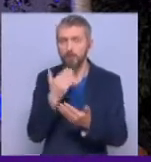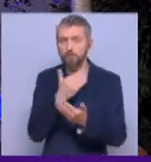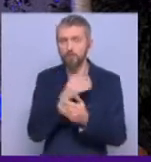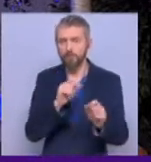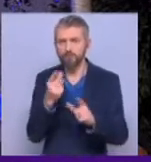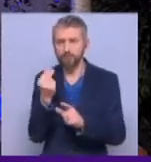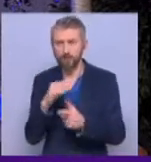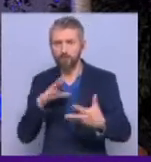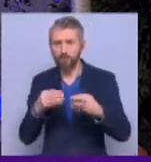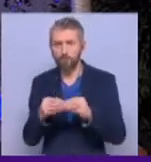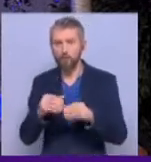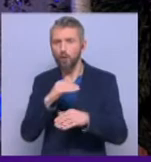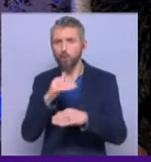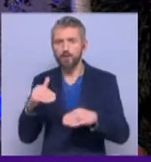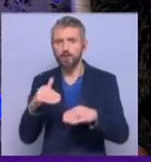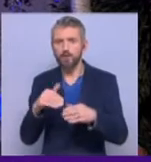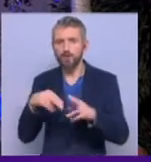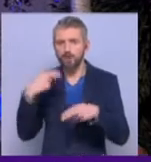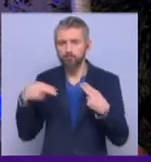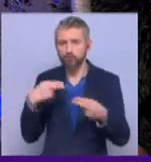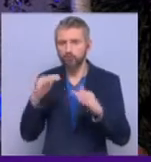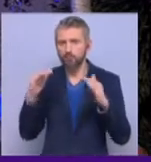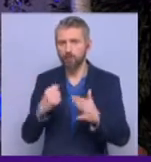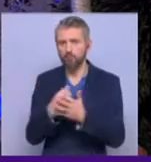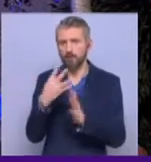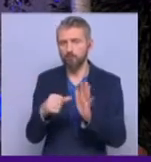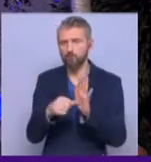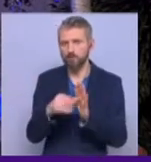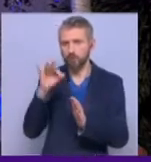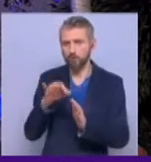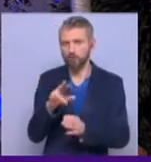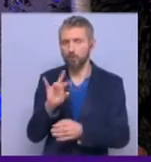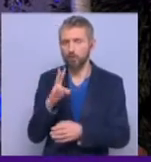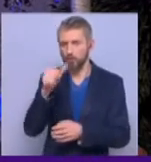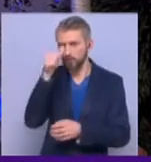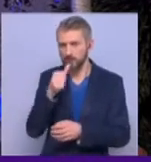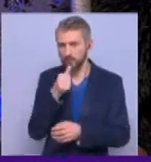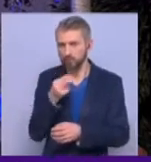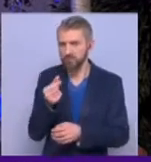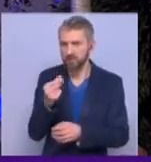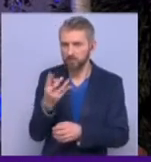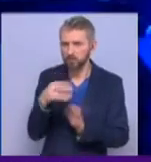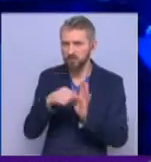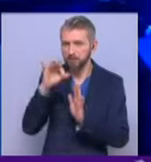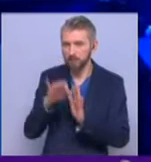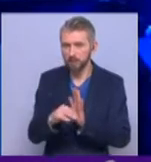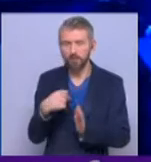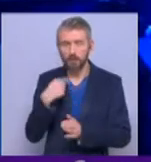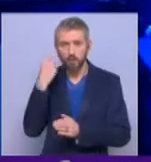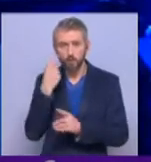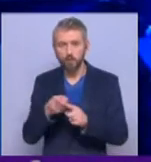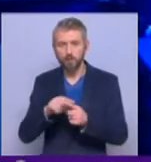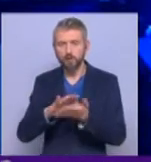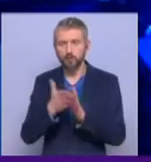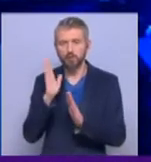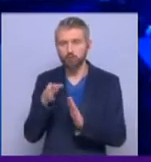населення, він привів к тому, що уровень расчетов в упал до 46% по ноябрю месяцу. Вау. Да. Вот. И я думаю, что эта ситуация